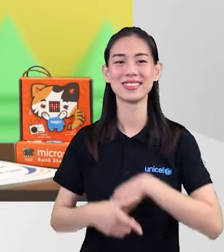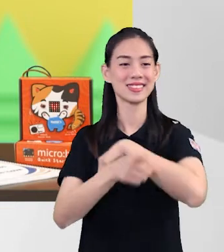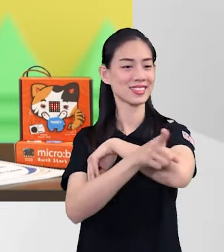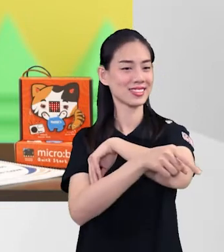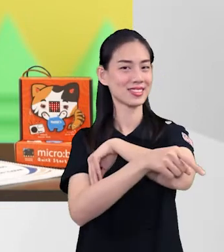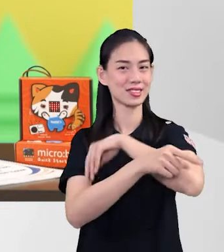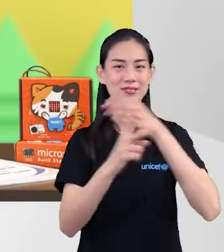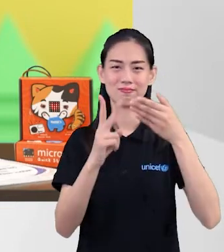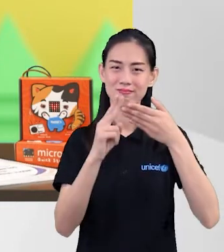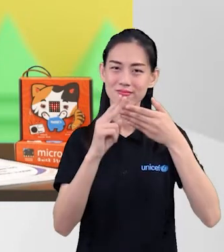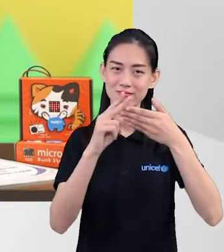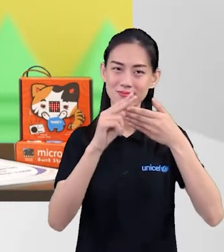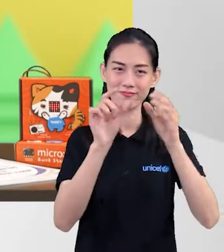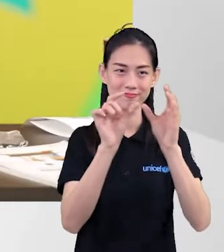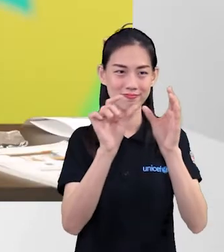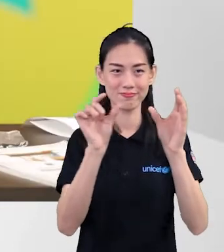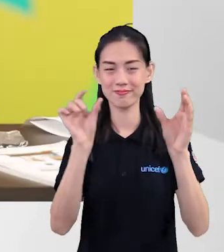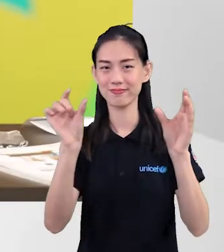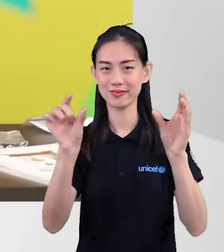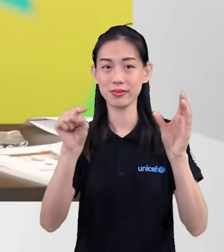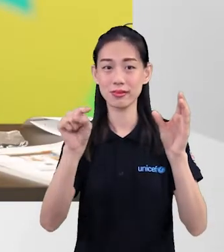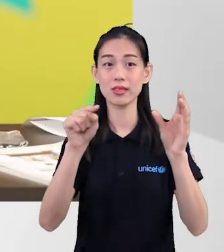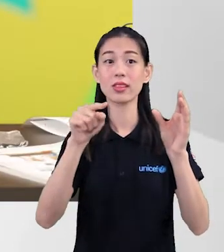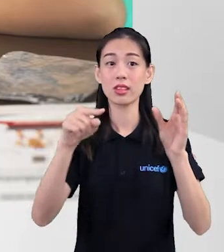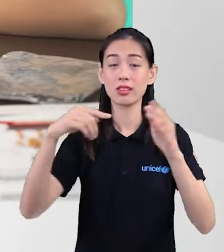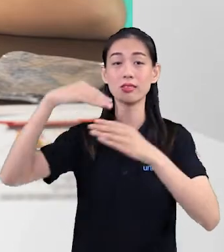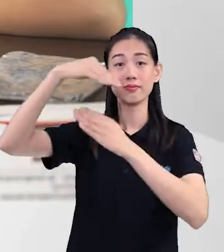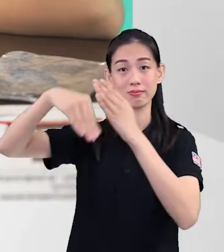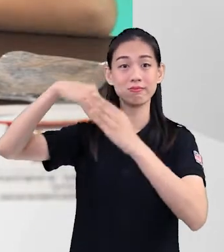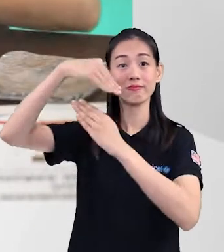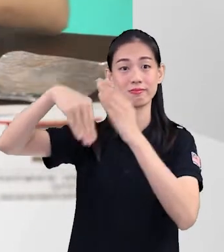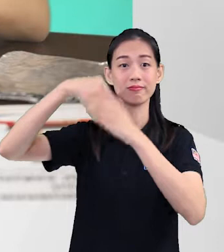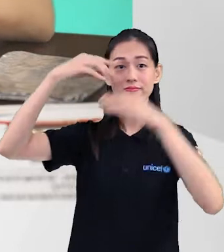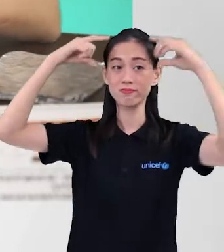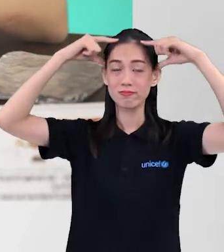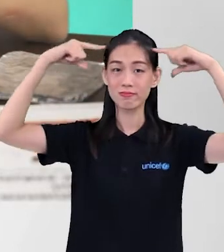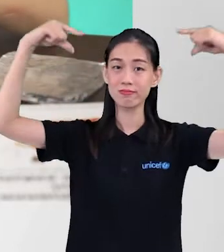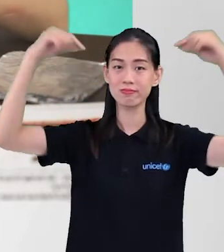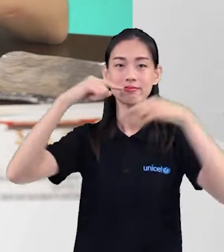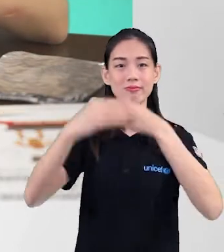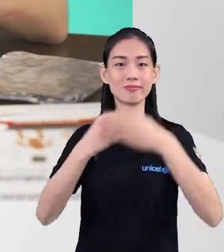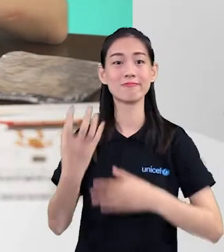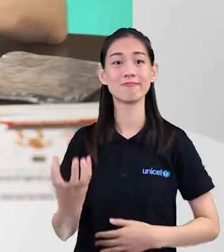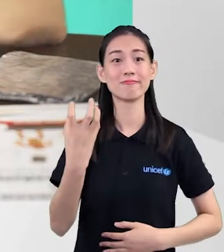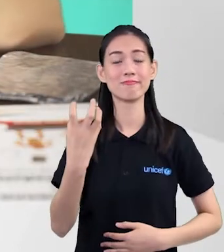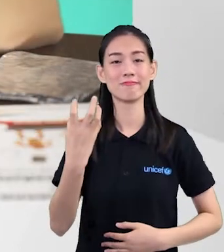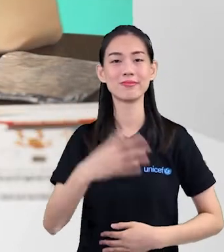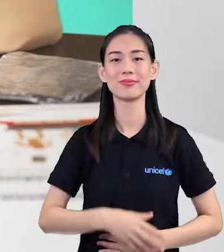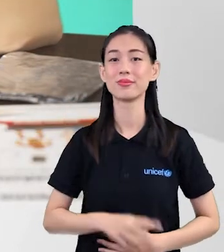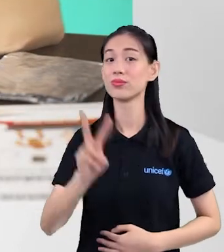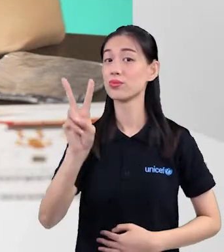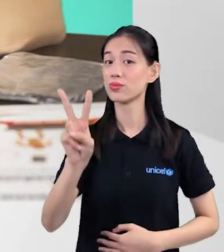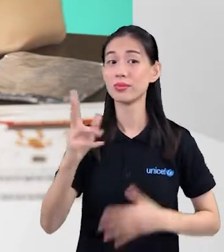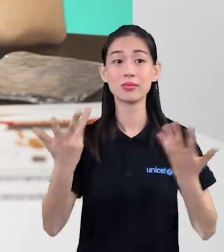ekor lembu dengan kemas. Pada kadbod yang pertama, balut kedua-dua tanduk lembu dengan aluminium foil. Untuk